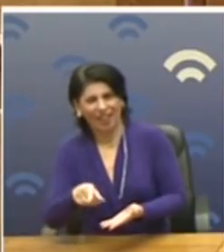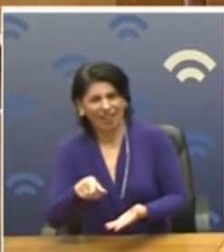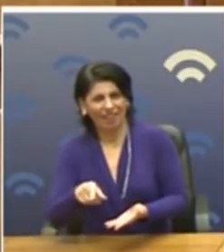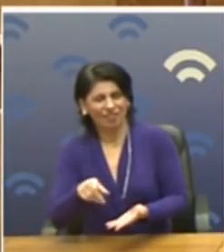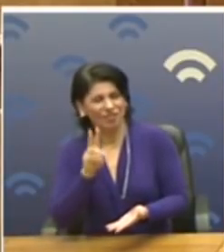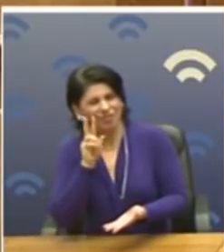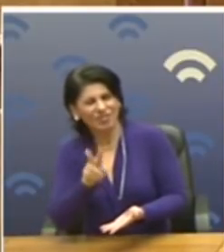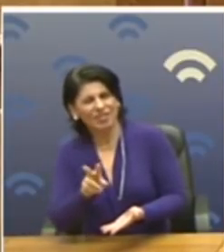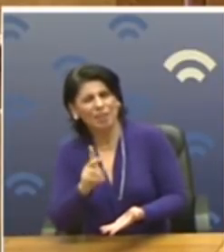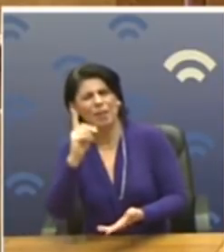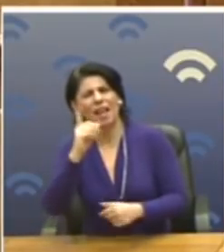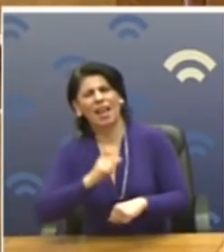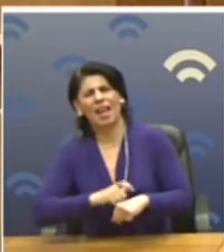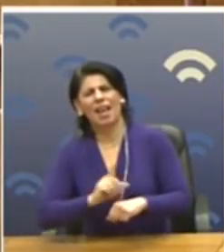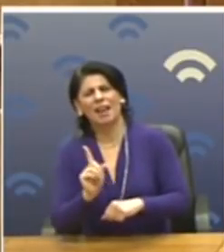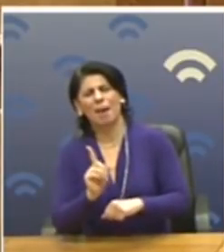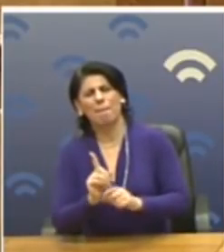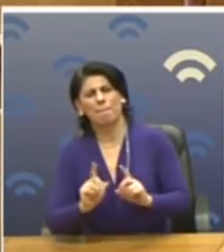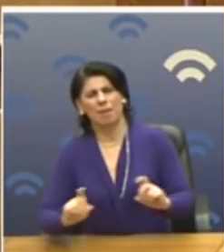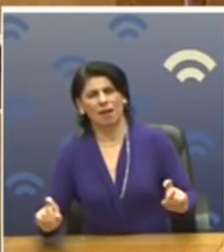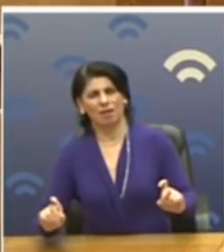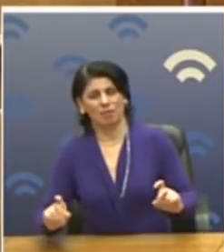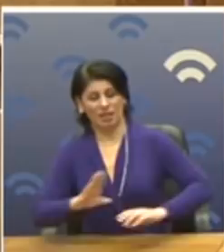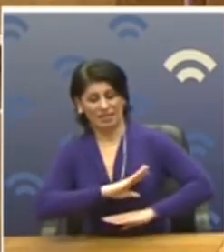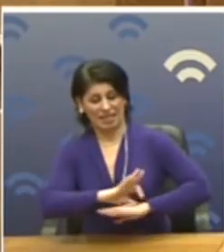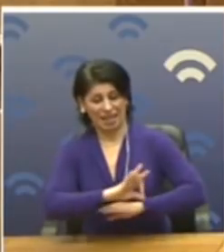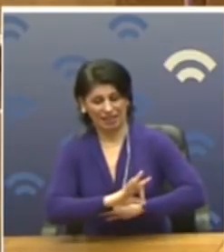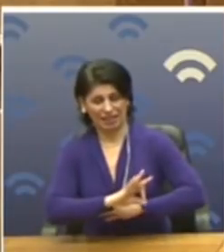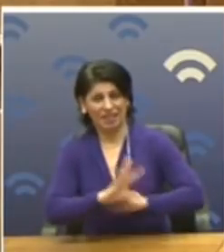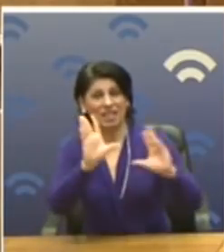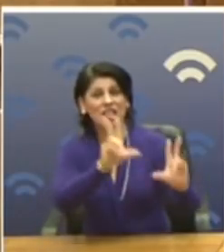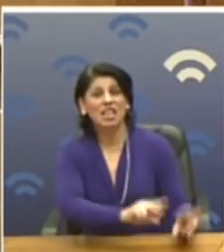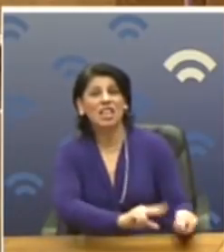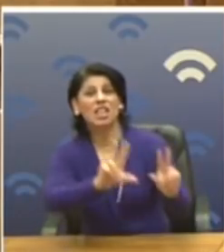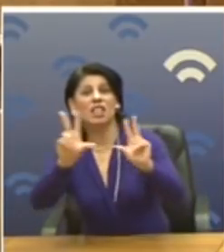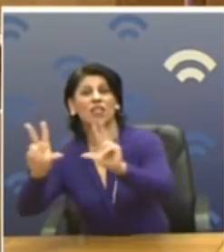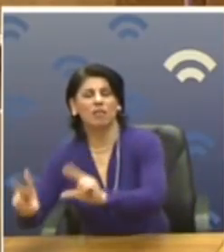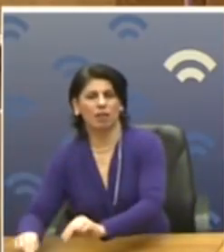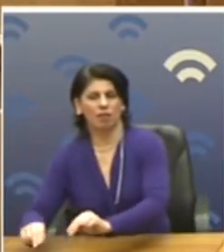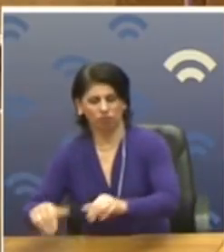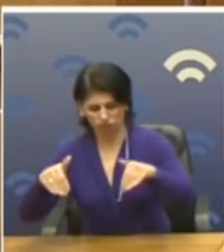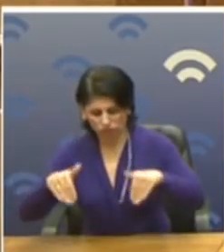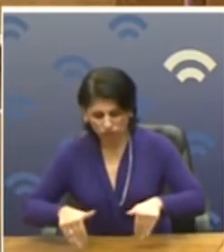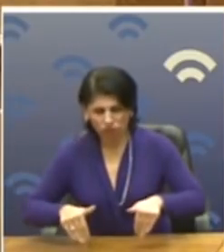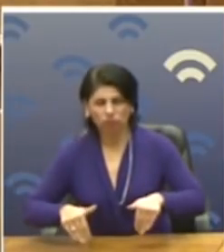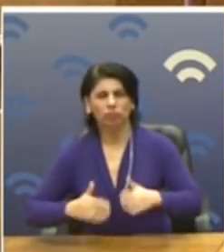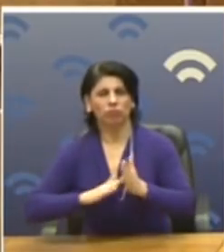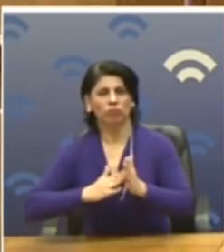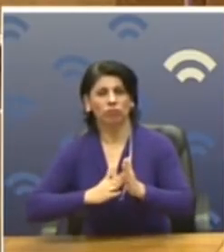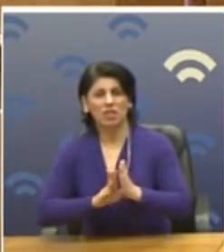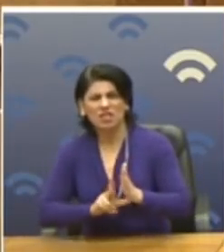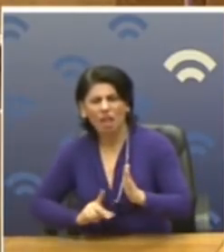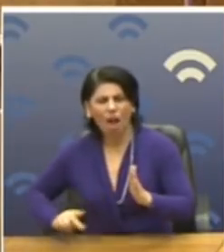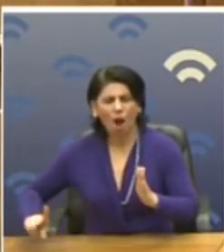ένα πράγμα. Την στρατηγική σύγκλησή σας, ταγμένη στην υπηρεσία ενός καθόλου